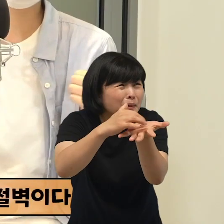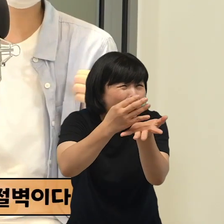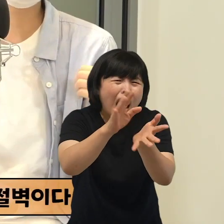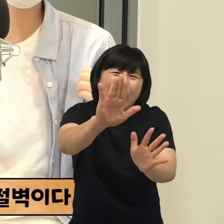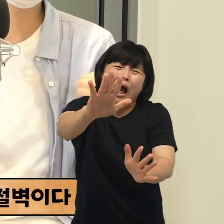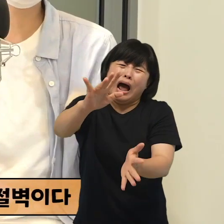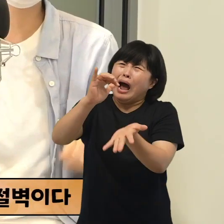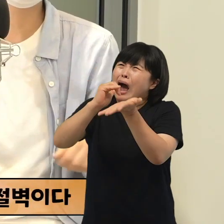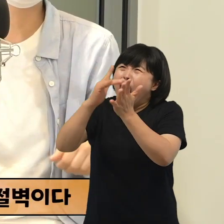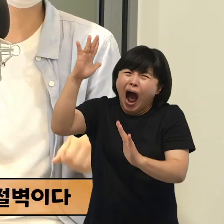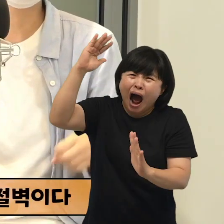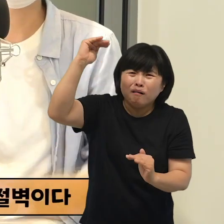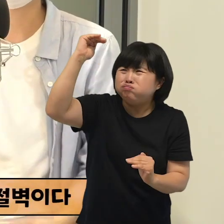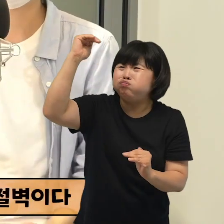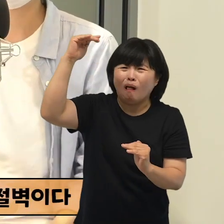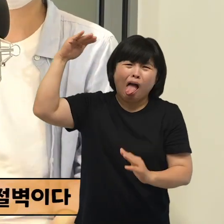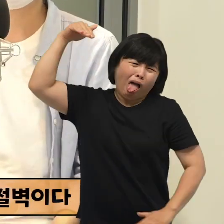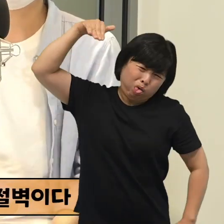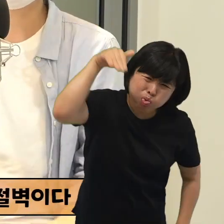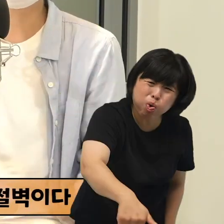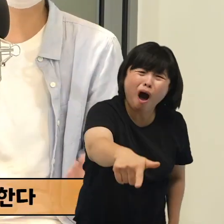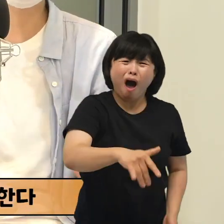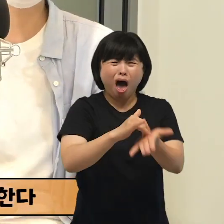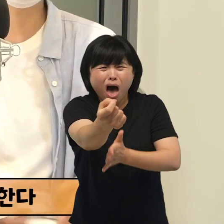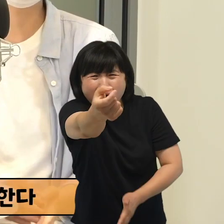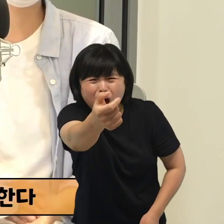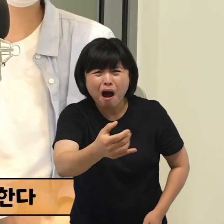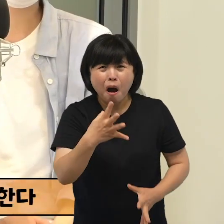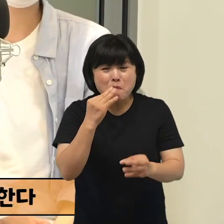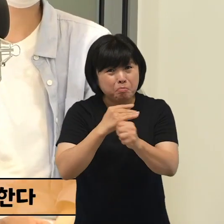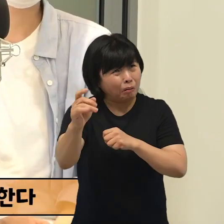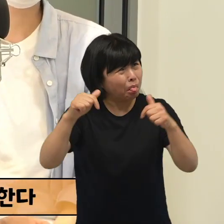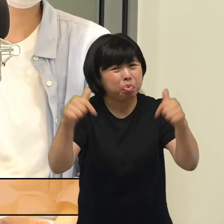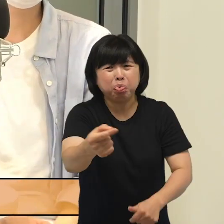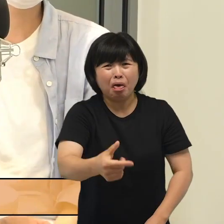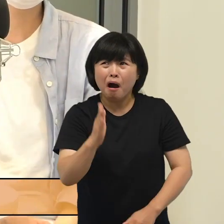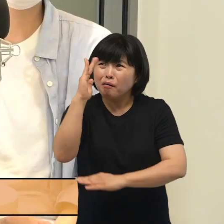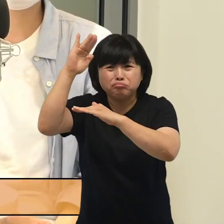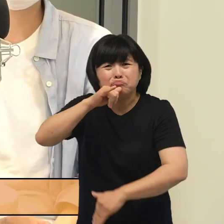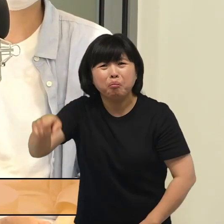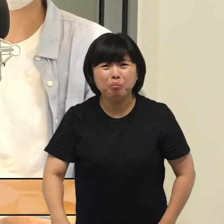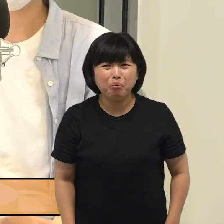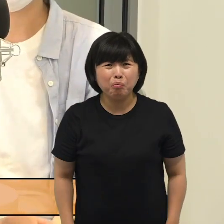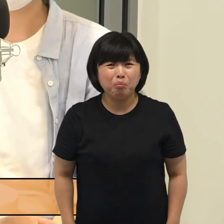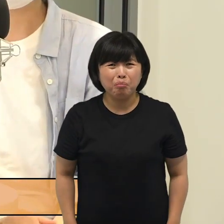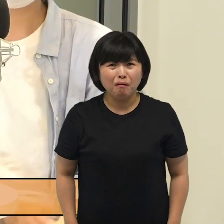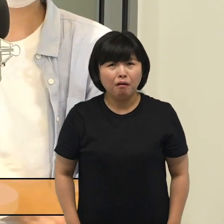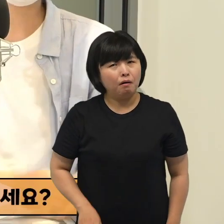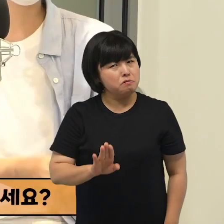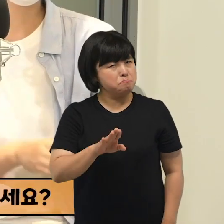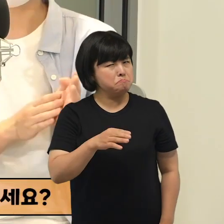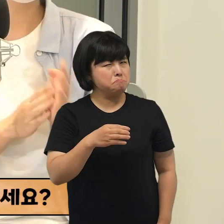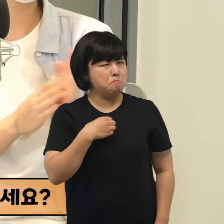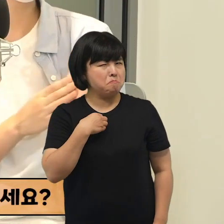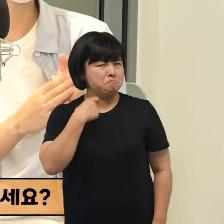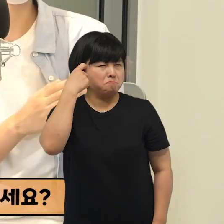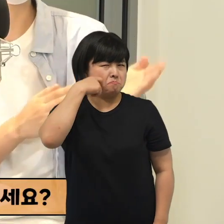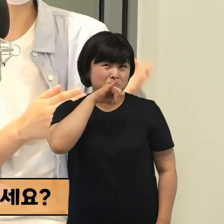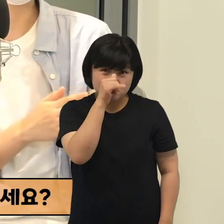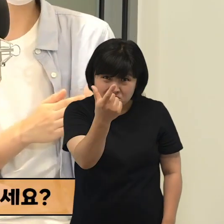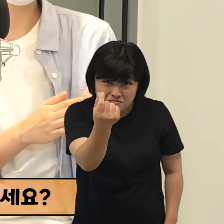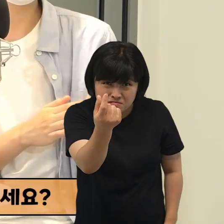이 세대가 인구 절벽이다. 그래서 몇 년 있다 우리나라가 소멸한다. 막 이런 이야기까지 나도는데 솔직히 이게